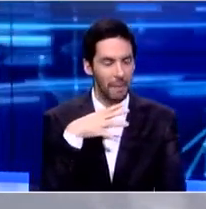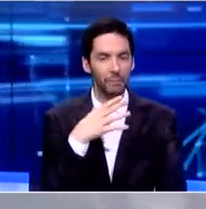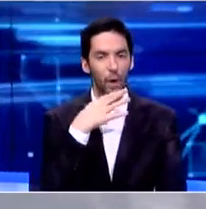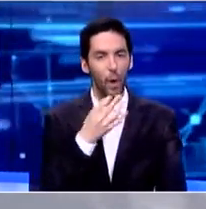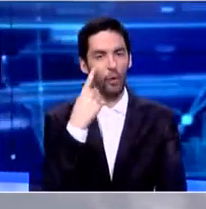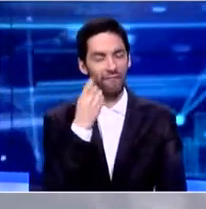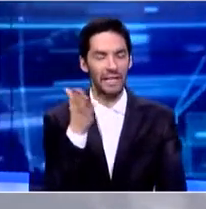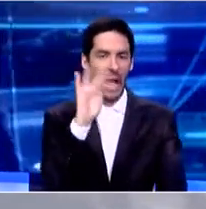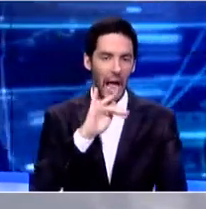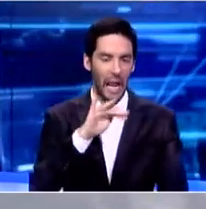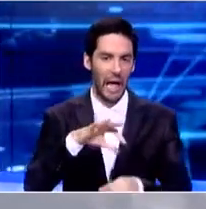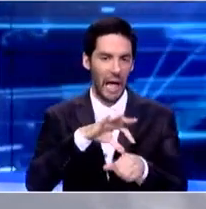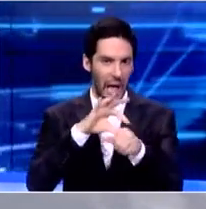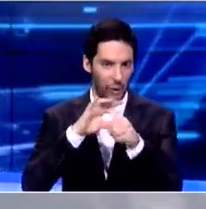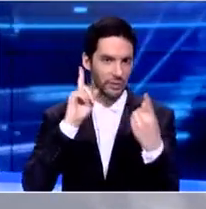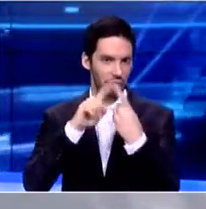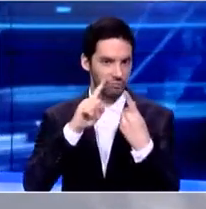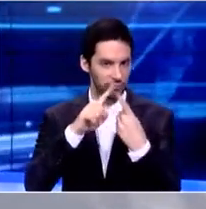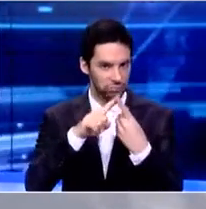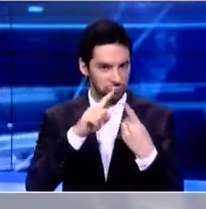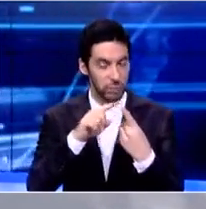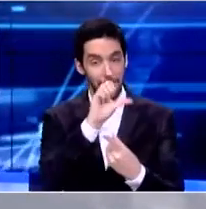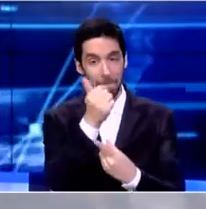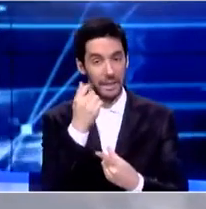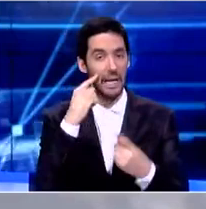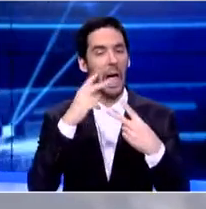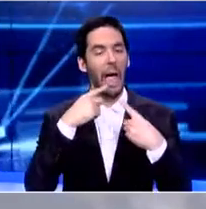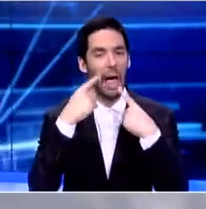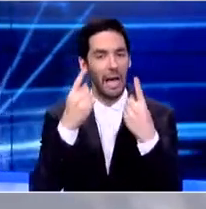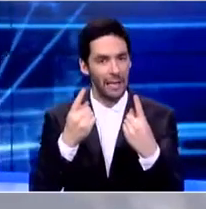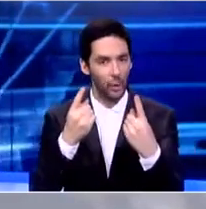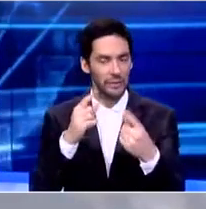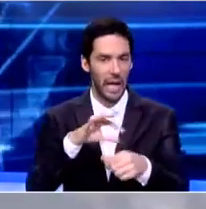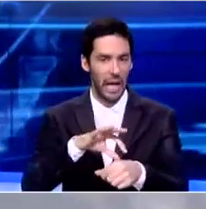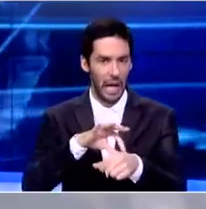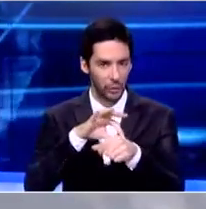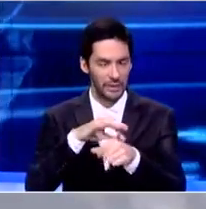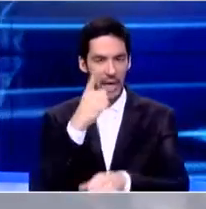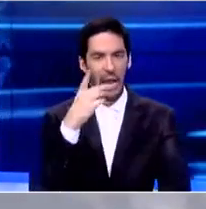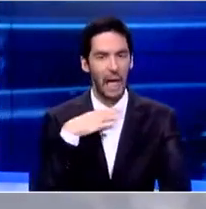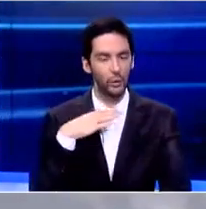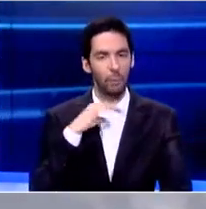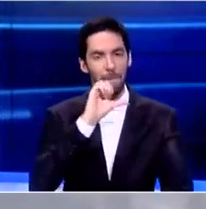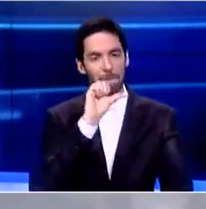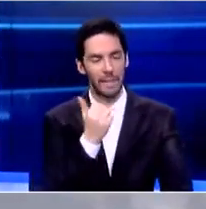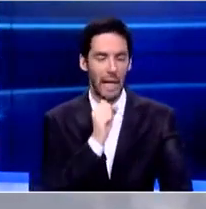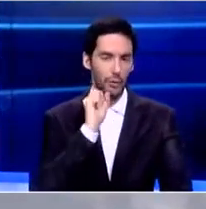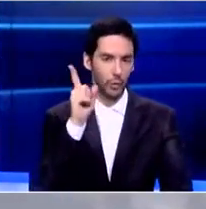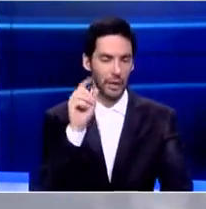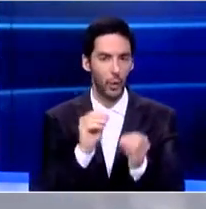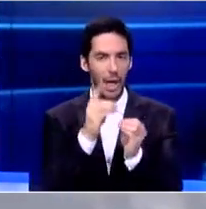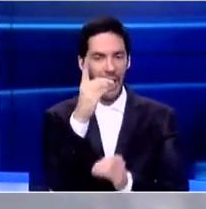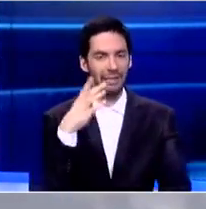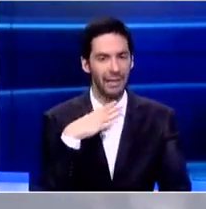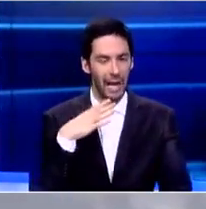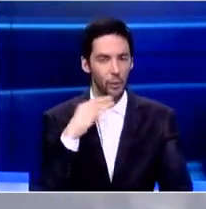εντοπίστηκαν μέσω εχνηλάτησης των επαφών ήδη επιβεβαιωμένων περιστατικών, έναν άτομο από ταξίδι και 11 άτομα των οποίων